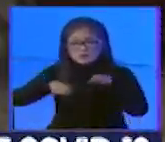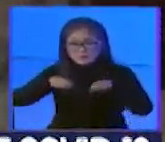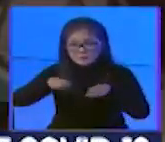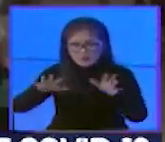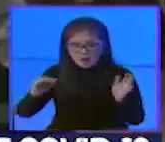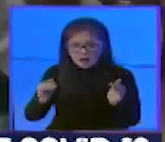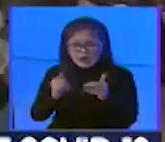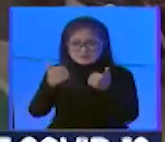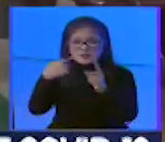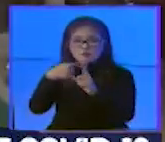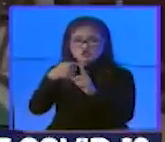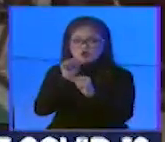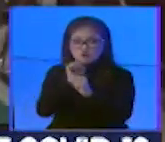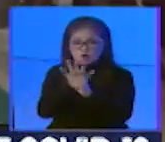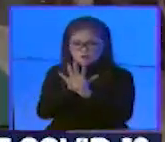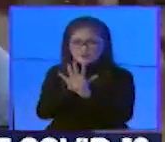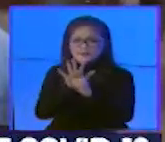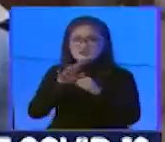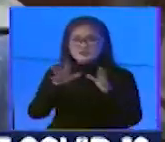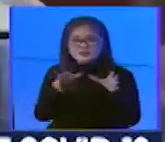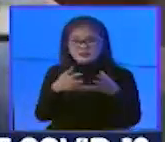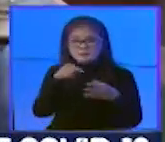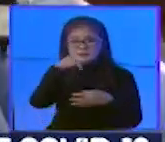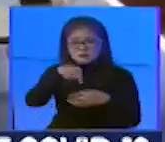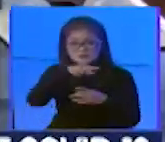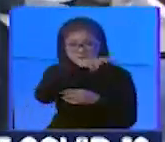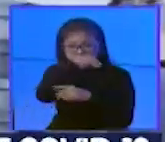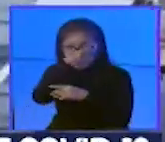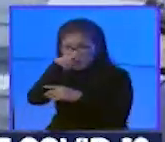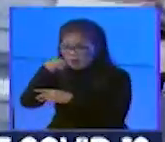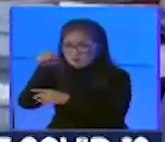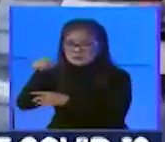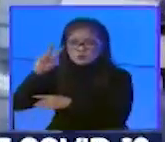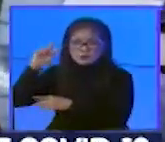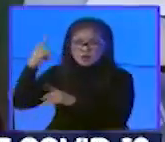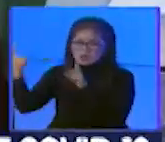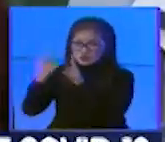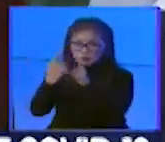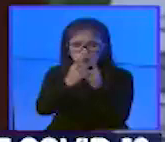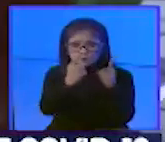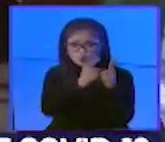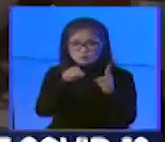Tim penanggulangan COVID-19 masih melakukan tracing kepada orang-orang yang kontak dekat dengan ke-36 pasien.